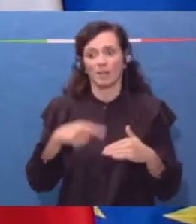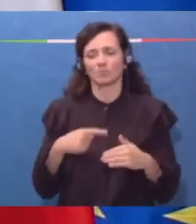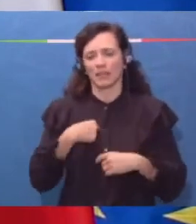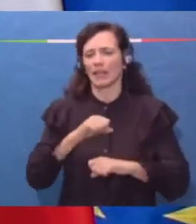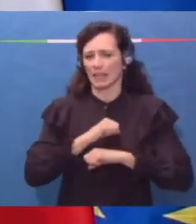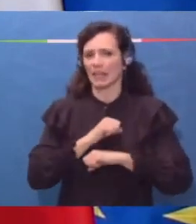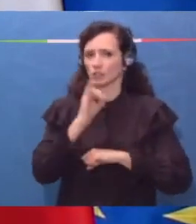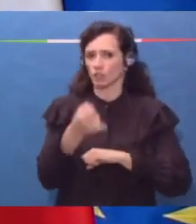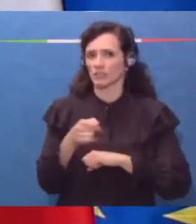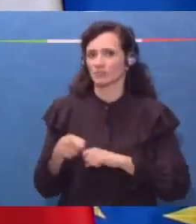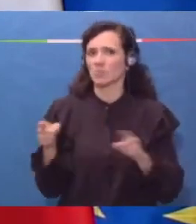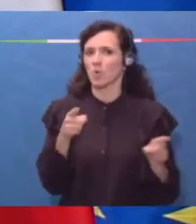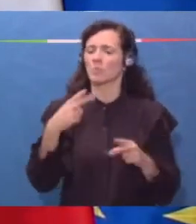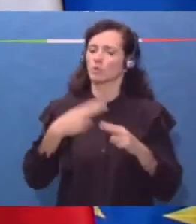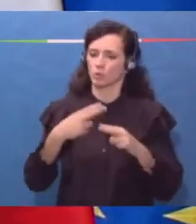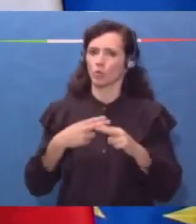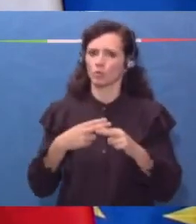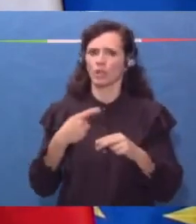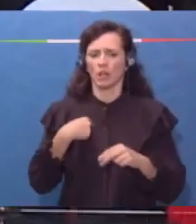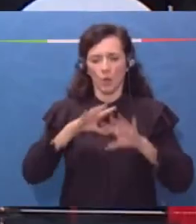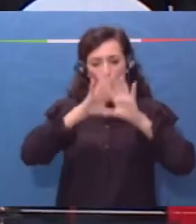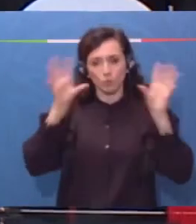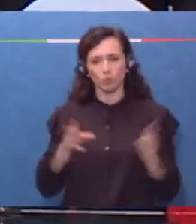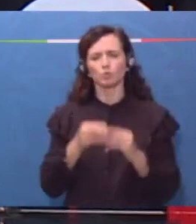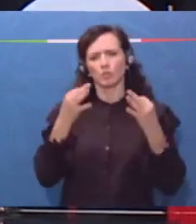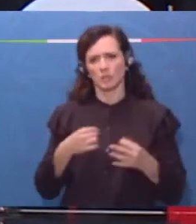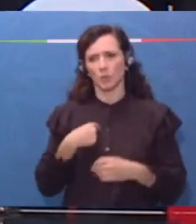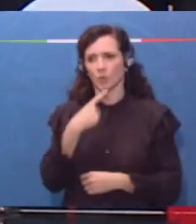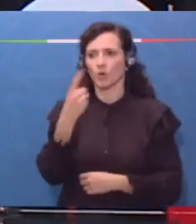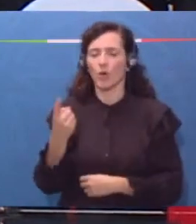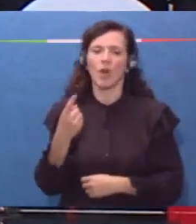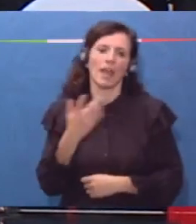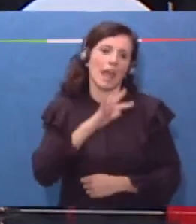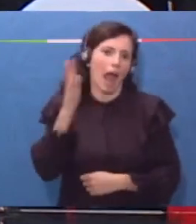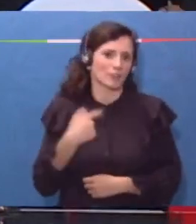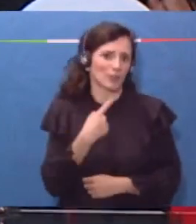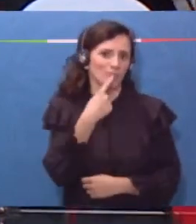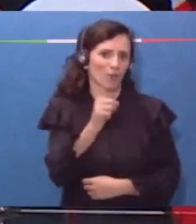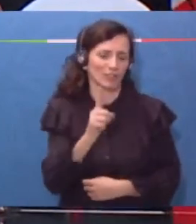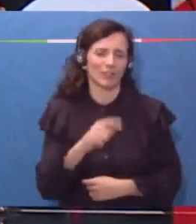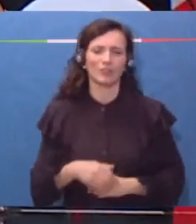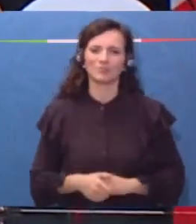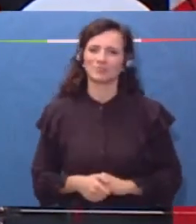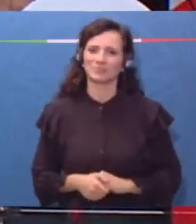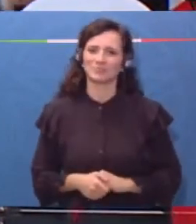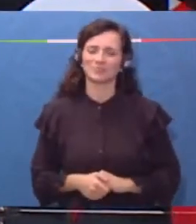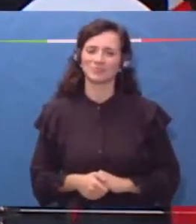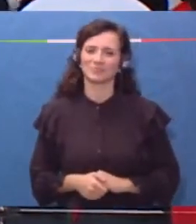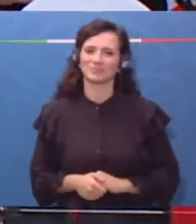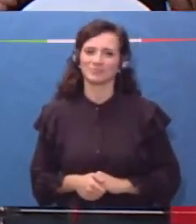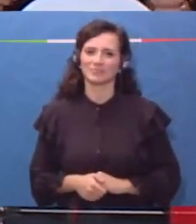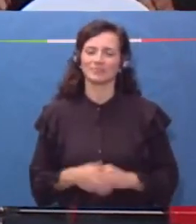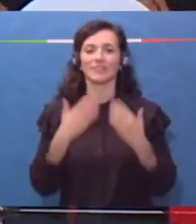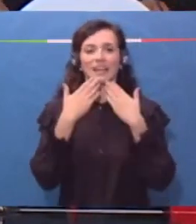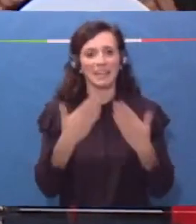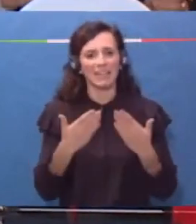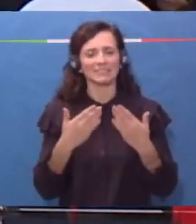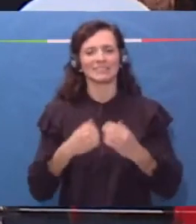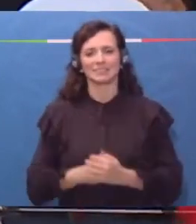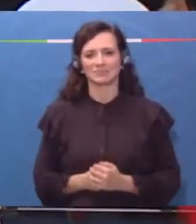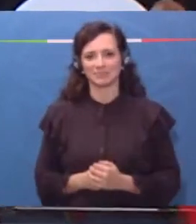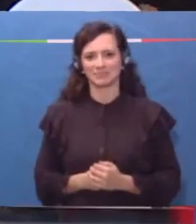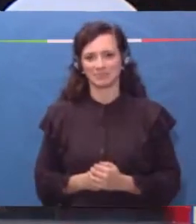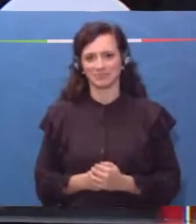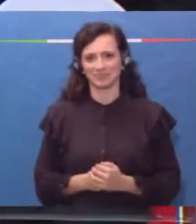e dirò tutto questo, anche tutto ciò che ora non vi dico. Grazie. Merci beaucoup.